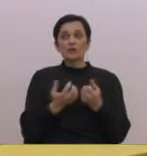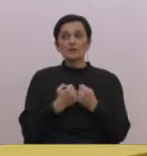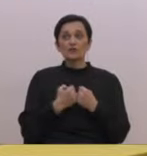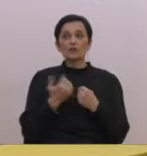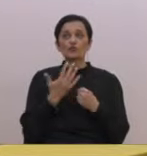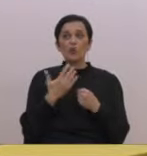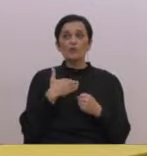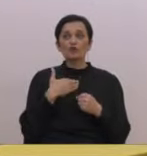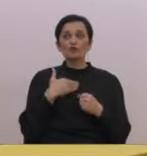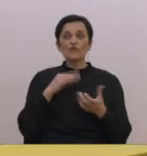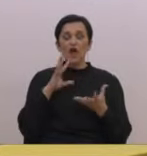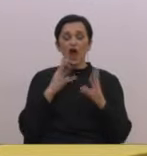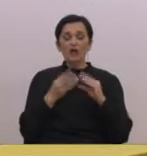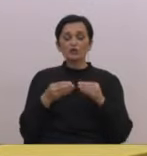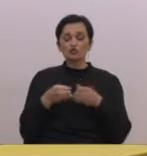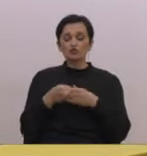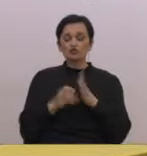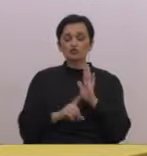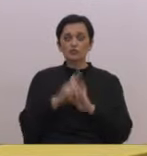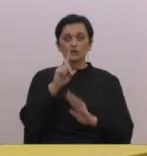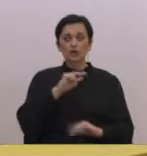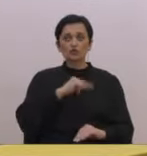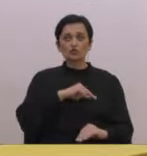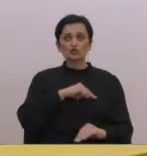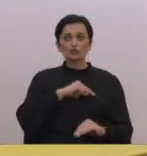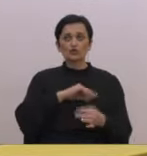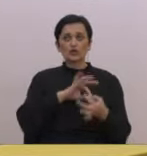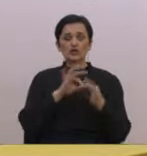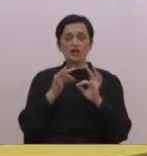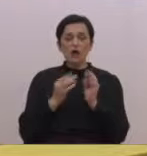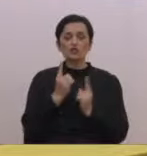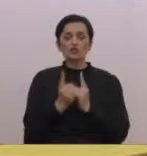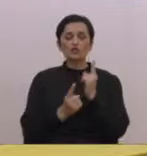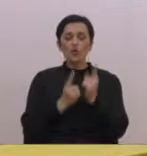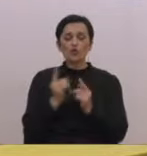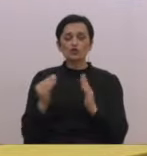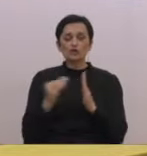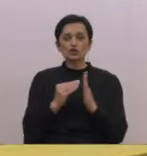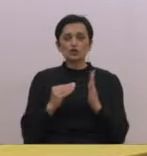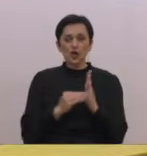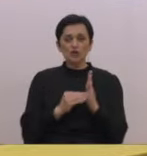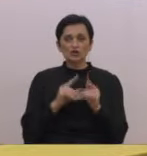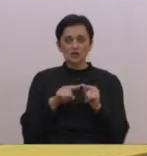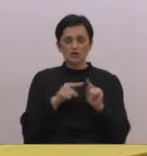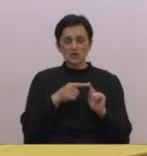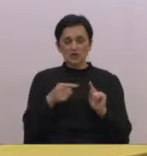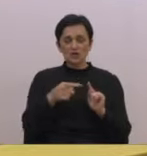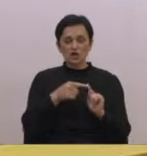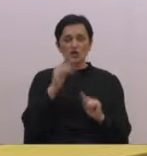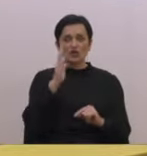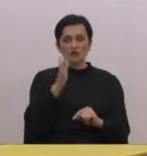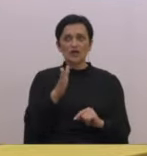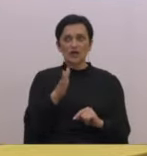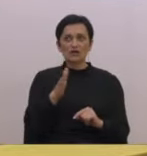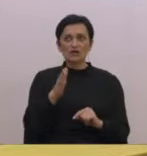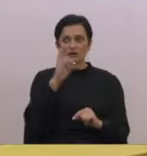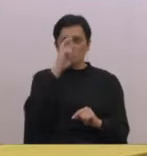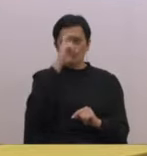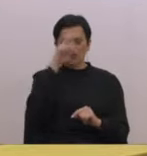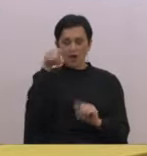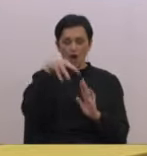რომელზეც ჩვენმა ანალიტიკურმა ჯგუფმა დაიწყო მუშაობა. გარკვეული კორექტირები შევიტანეთ. უახლოეს ხანებში ჩვენ გვექნება